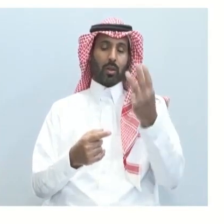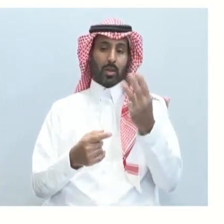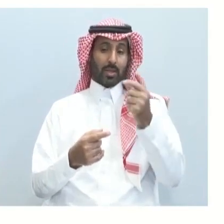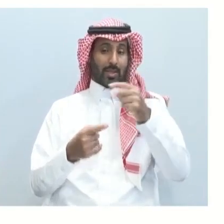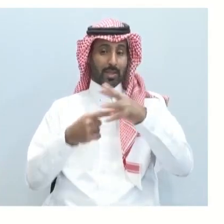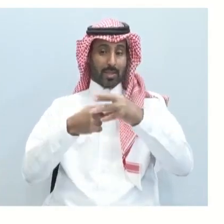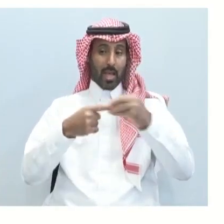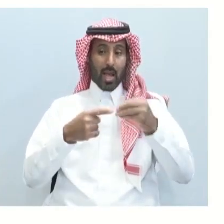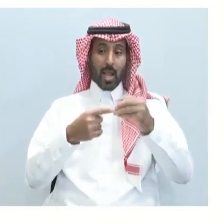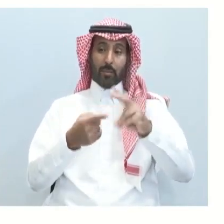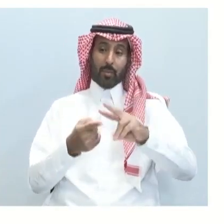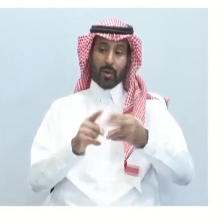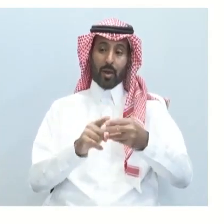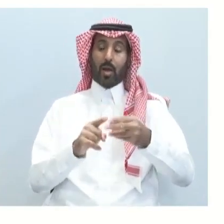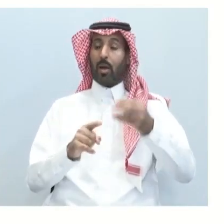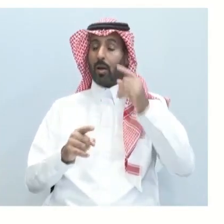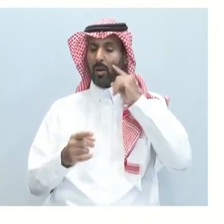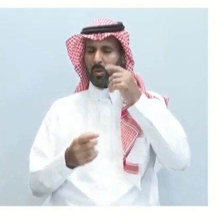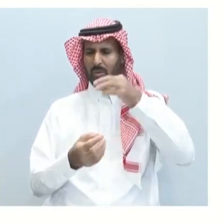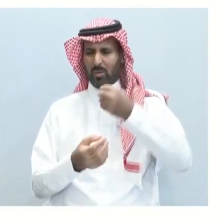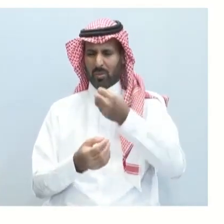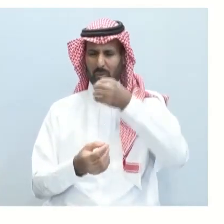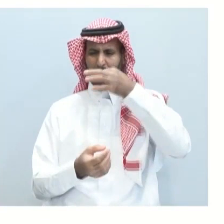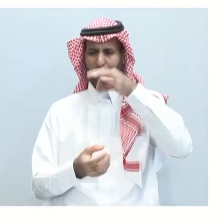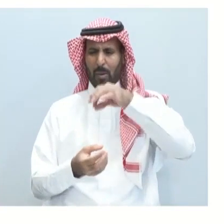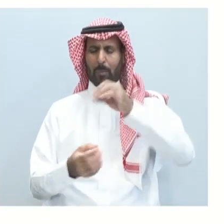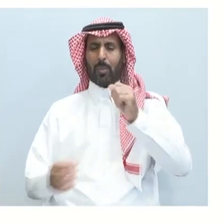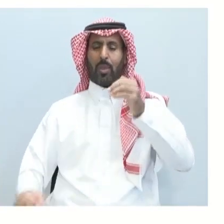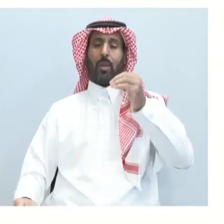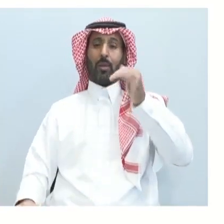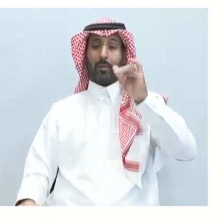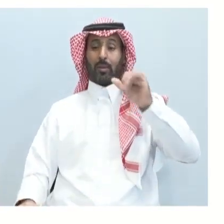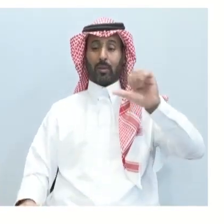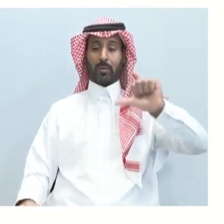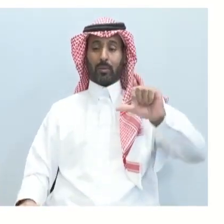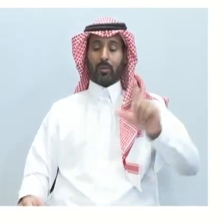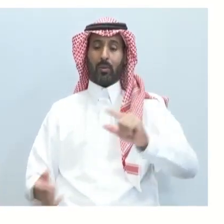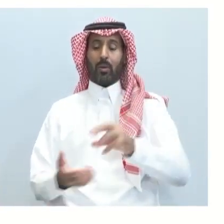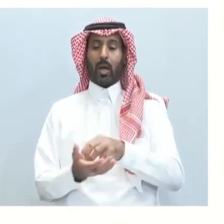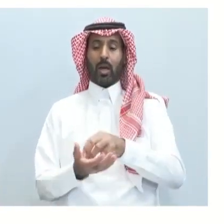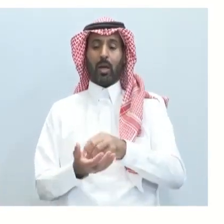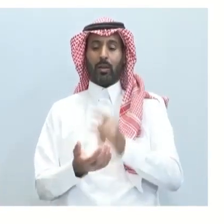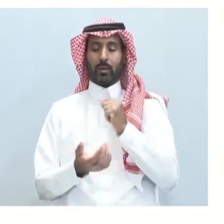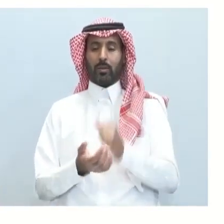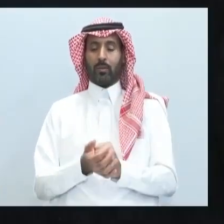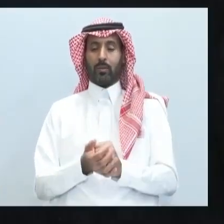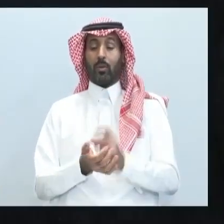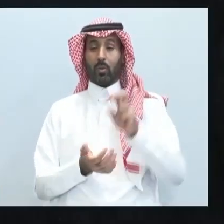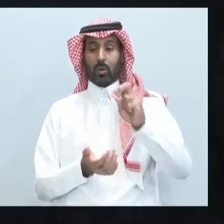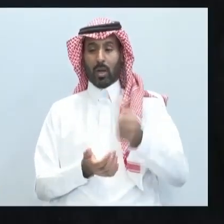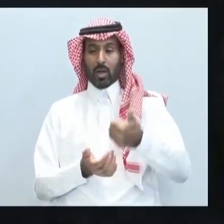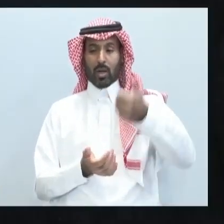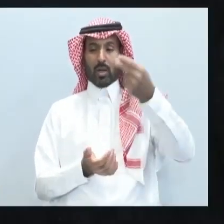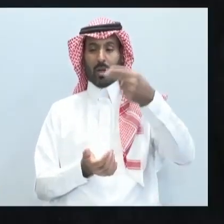حمضا وقاعده في ان واحد هنا لديك هذا الايون اللي هو hco3 سالب كيف يكون